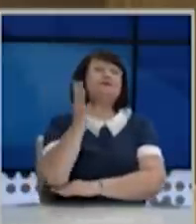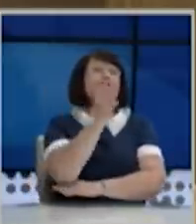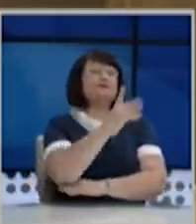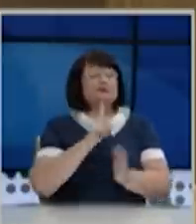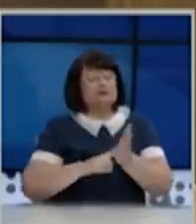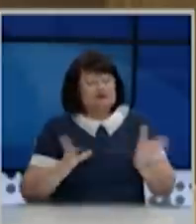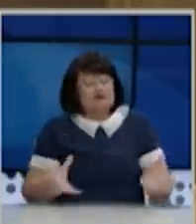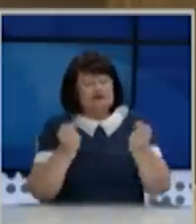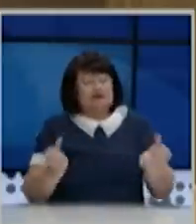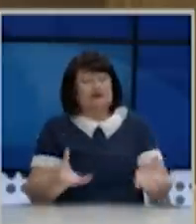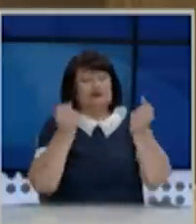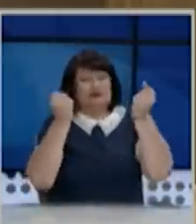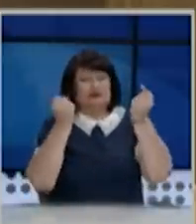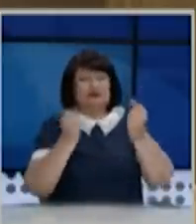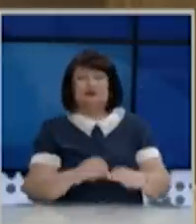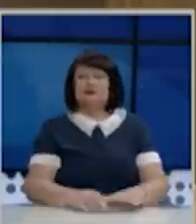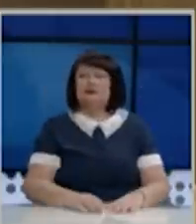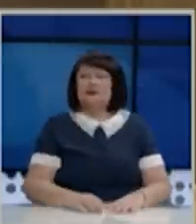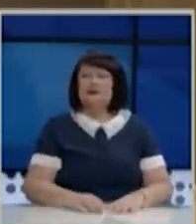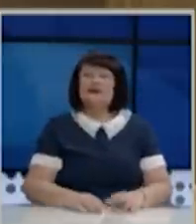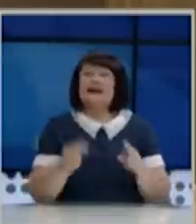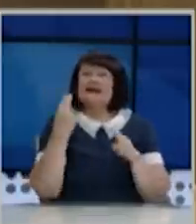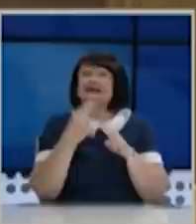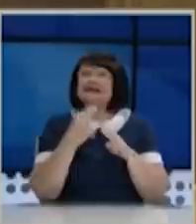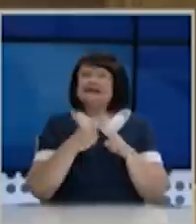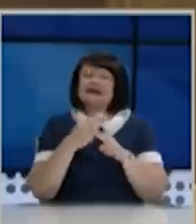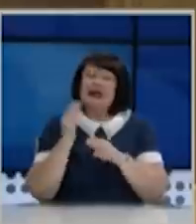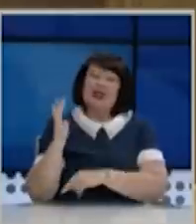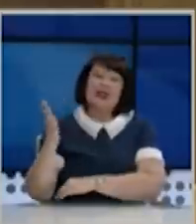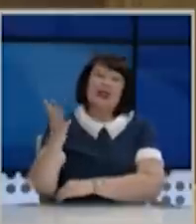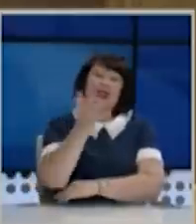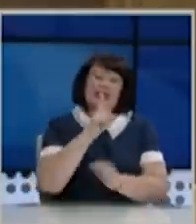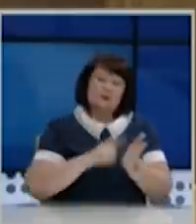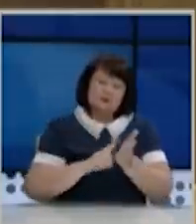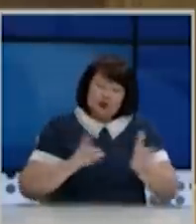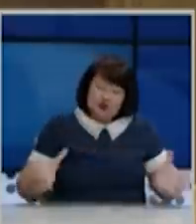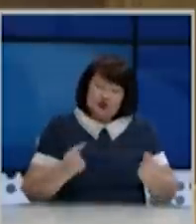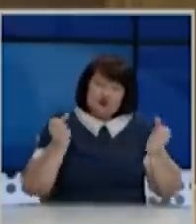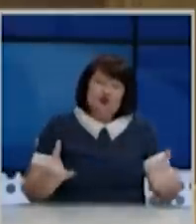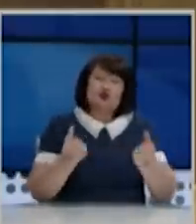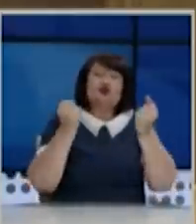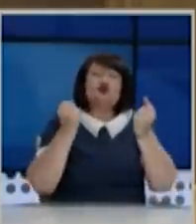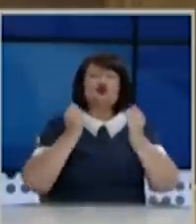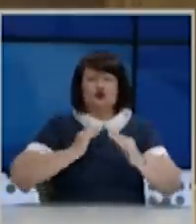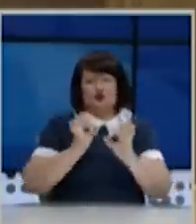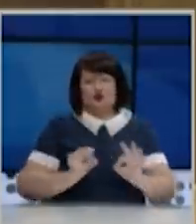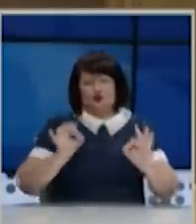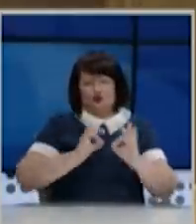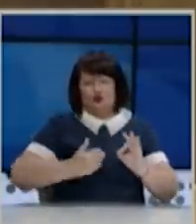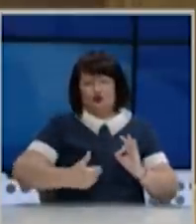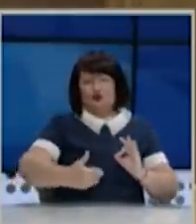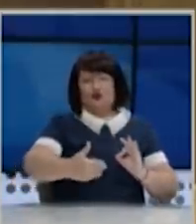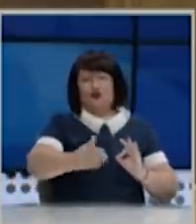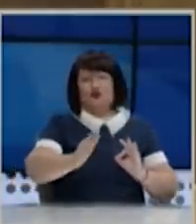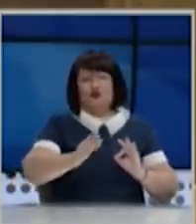διασωθούν. Λέω, για τον πυρήνα των δασών που πρέπει να διασωθούν, στρώνοντας ουσιαστικά το έδαφος για την